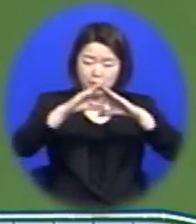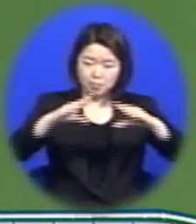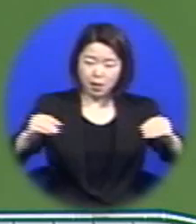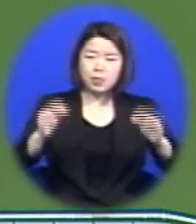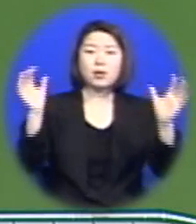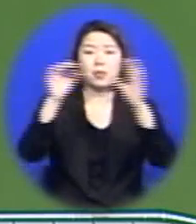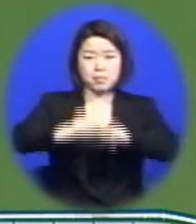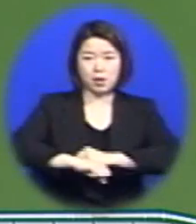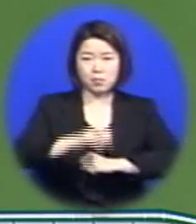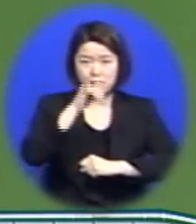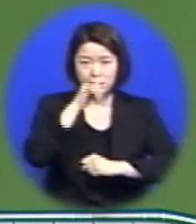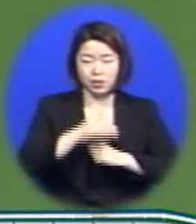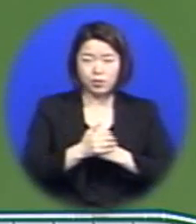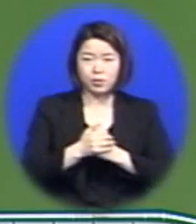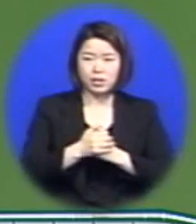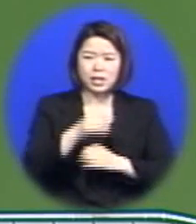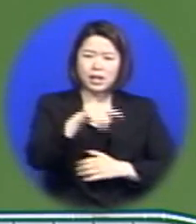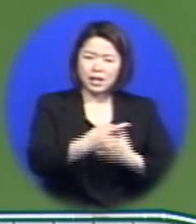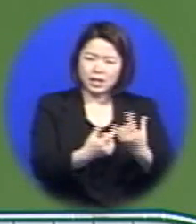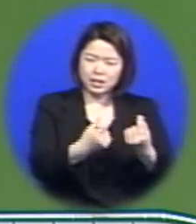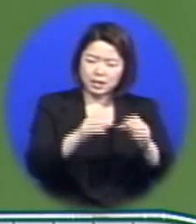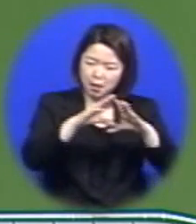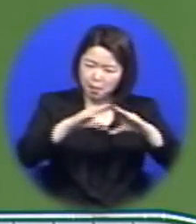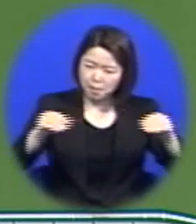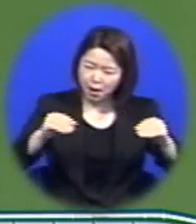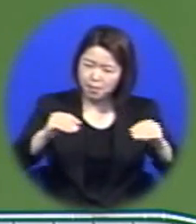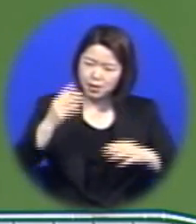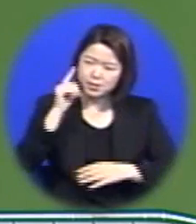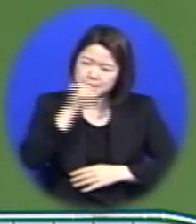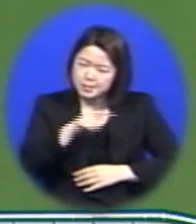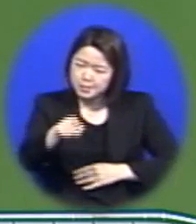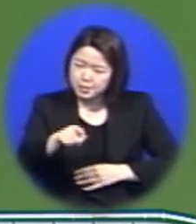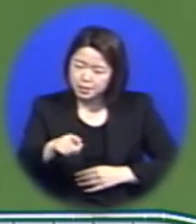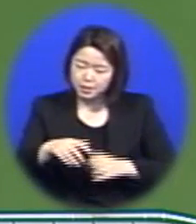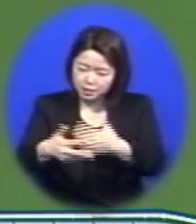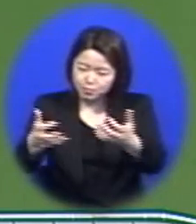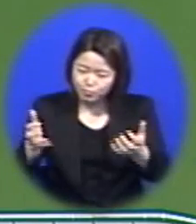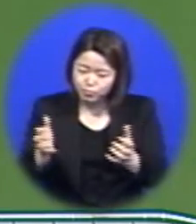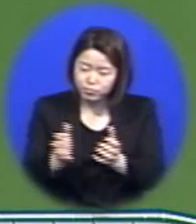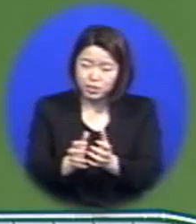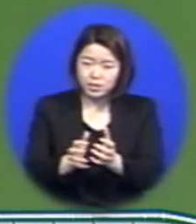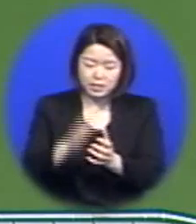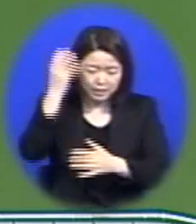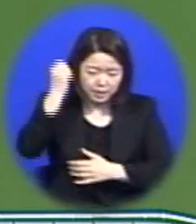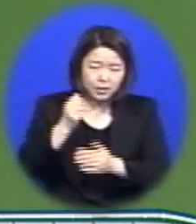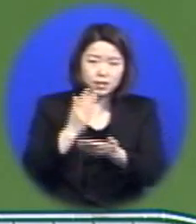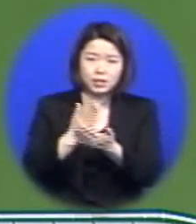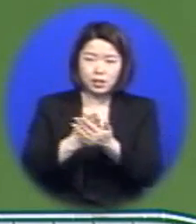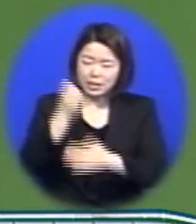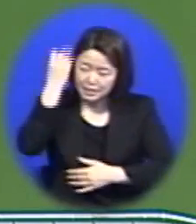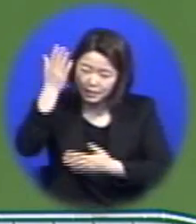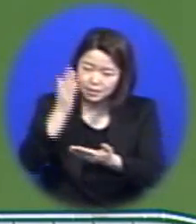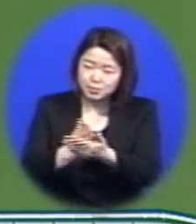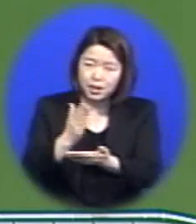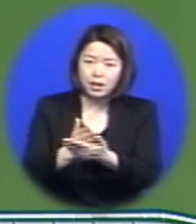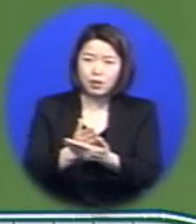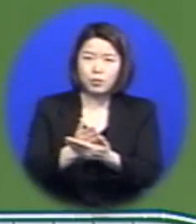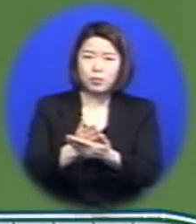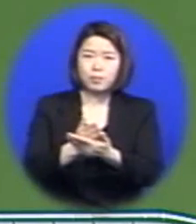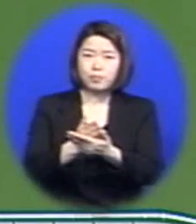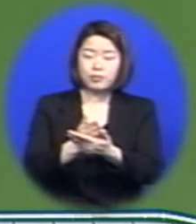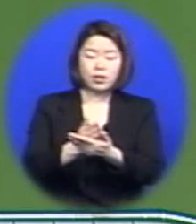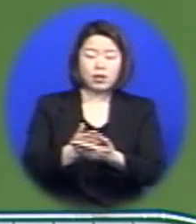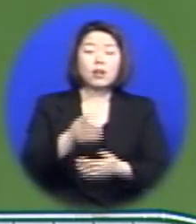그토록 그렇게 바벨론을 기억해 달라고 저 악한 무리들을 기억해 달라고 잊어버리지 마시라고 하나님